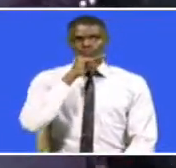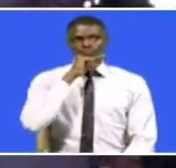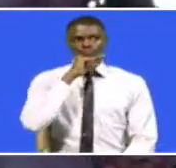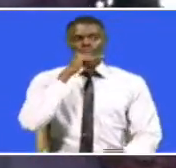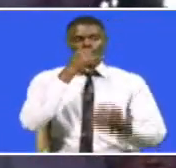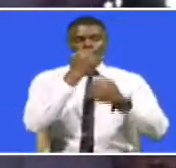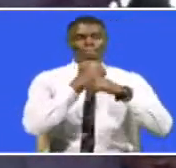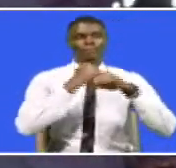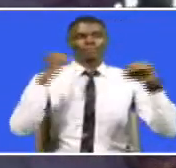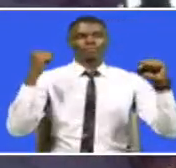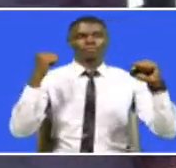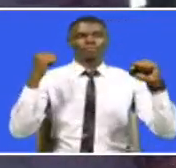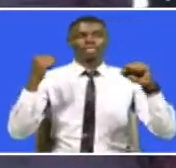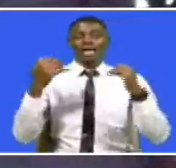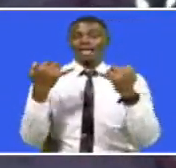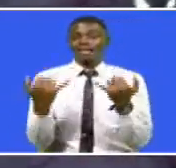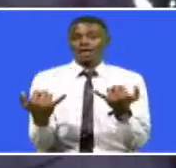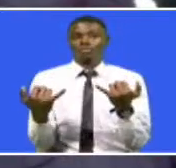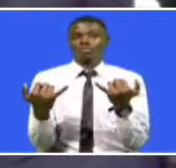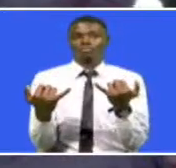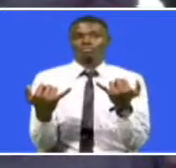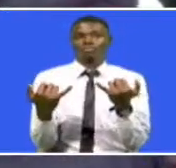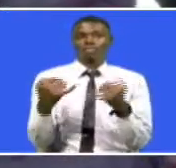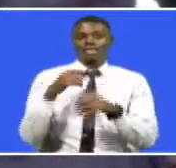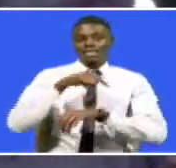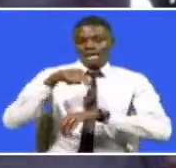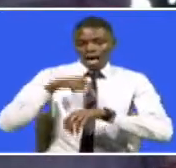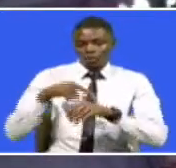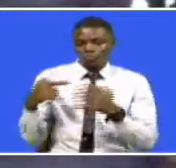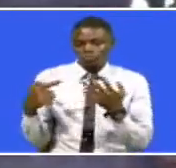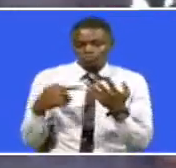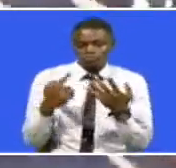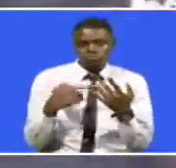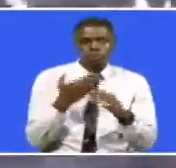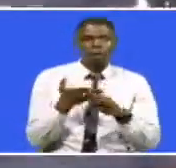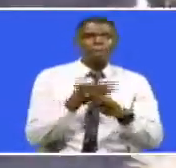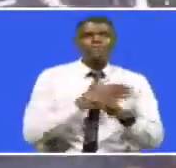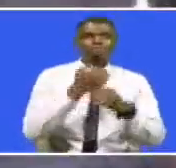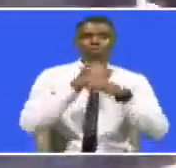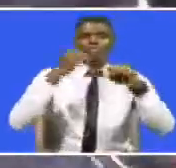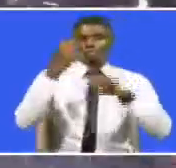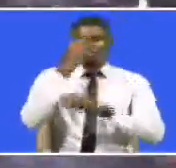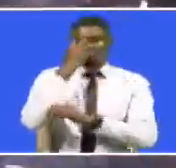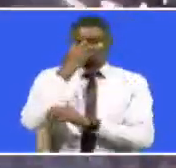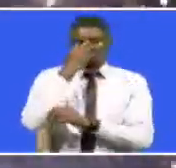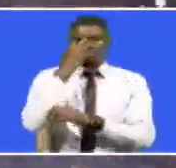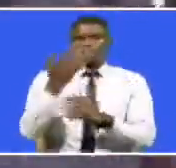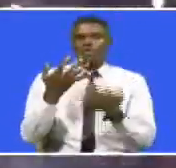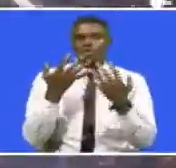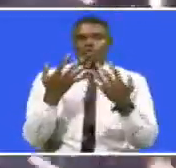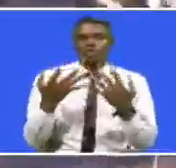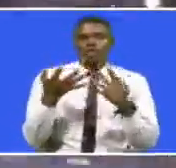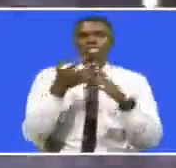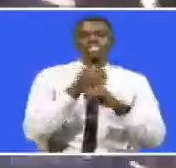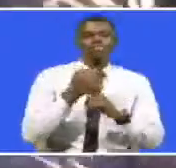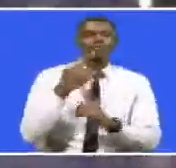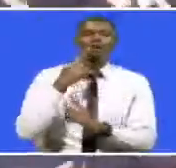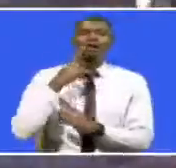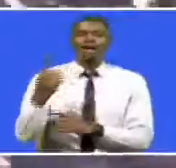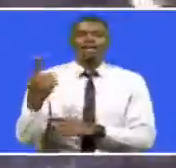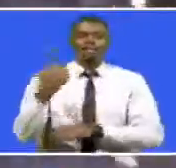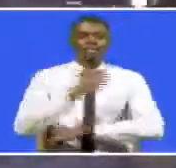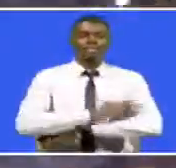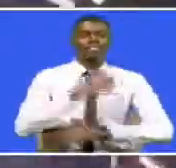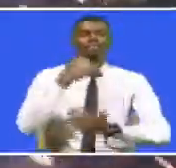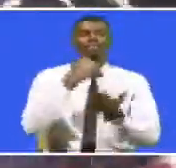Excellency. Zikiwa zimesalia tu saa za kuhesabu kabla ya Rais William Ruto kuhitimisha siku 100